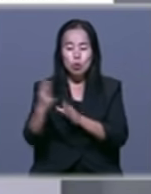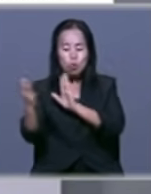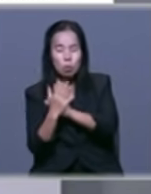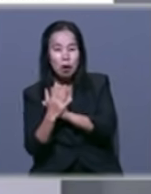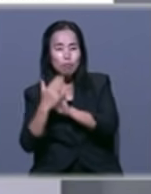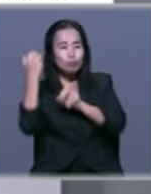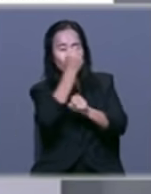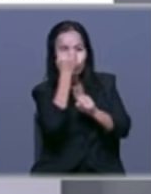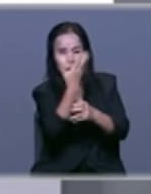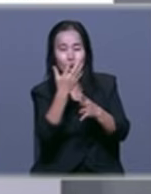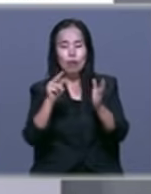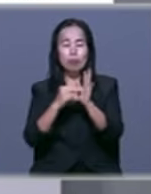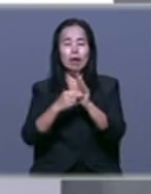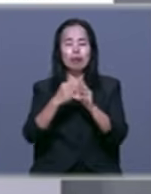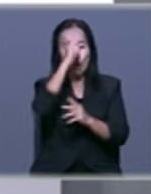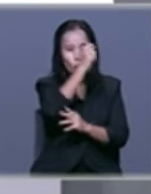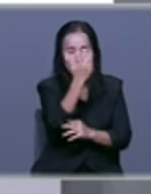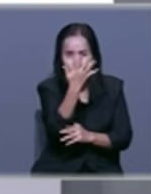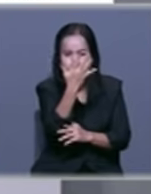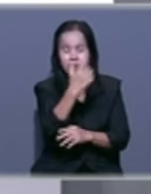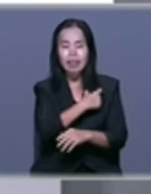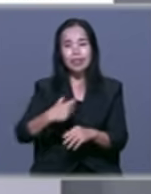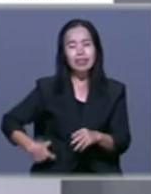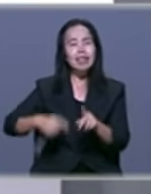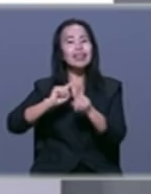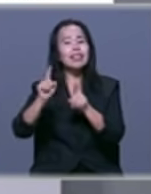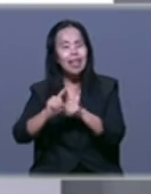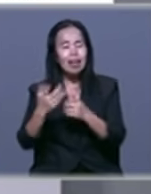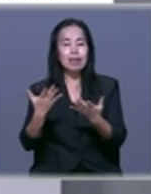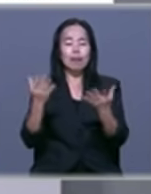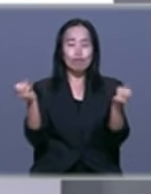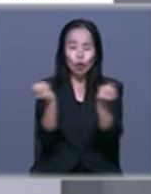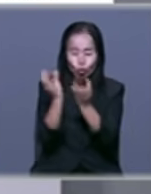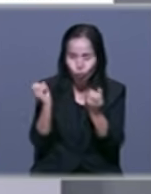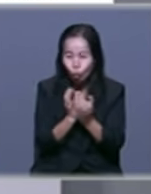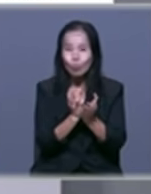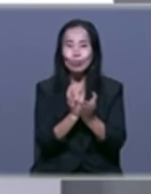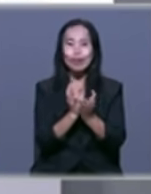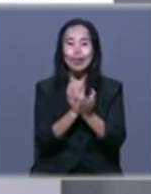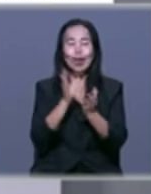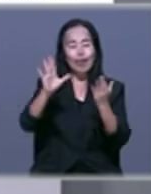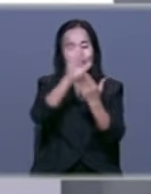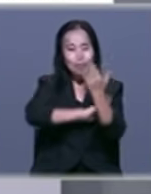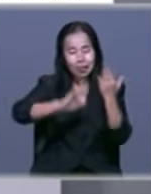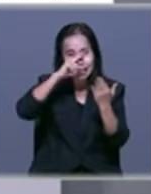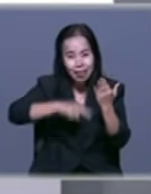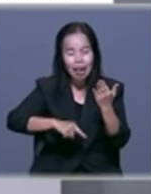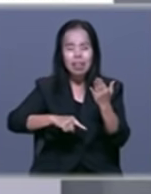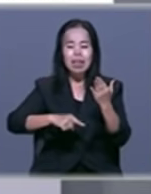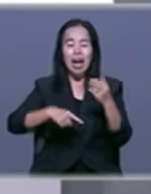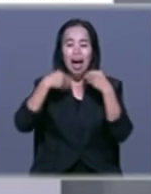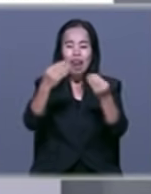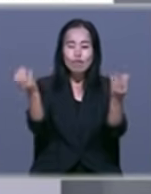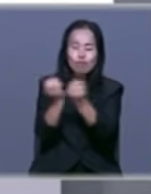อบประชาธิปไตยอันมีพระมหากษัตริย์ทรงเป็นประมุขหรือที่มีผลกระทบต่อความมั่นคงของรัฐความสงบเรียบร้อ